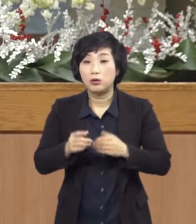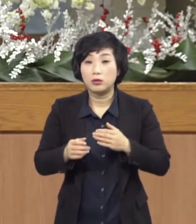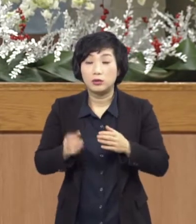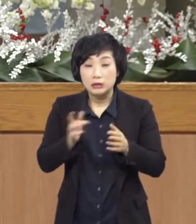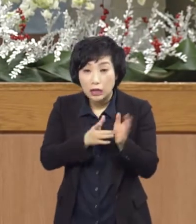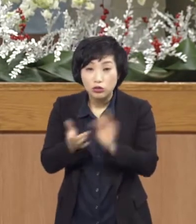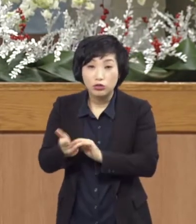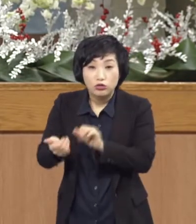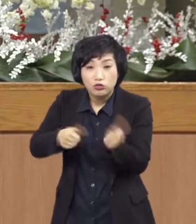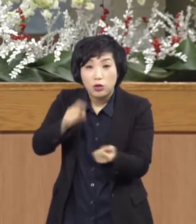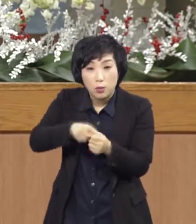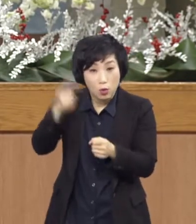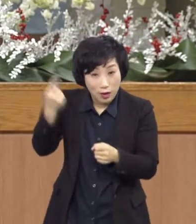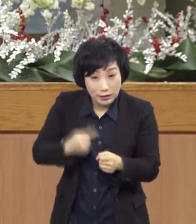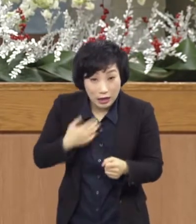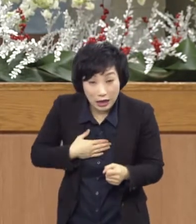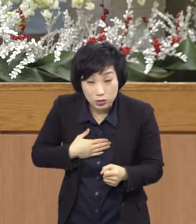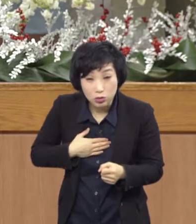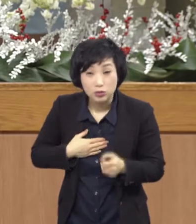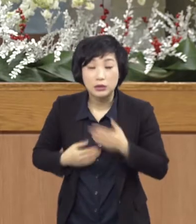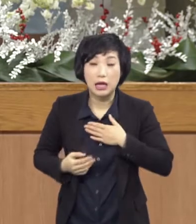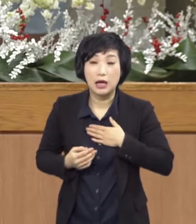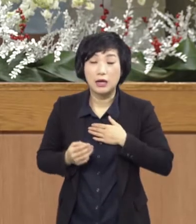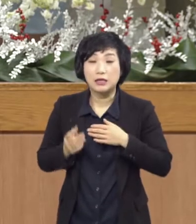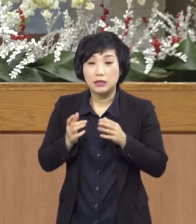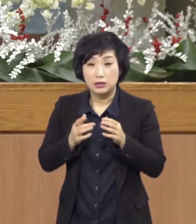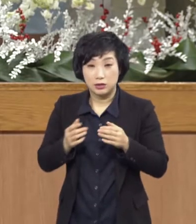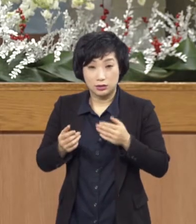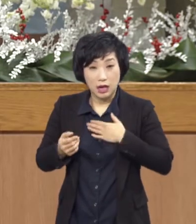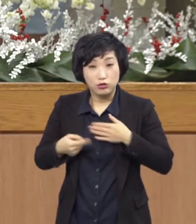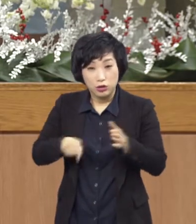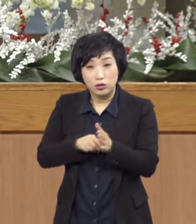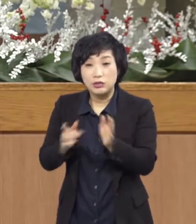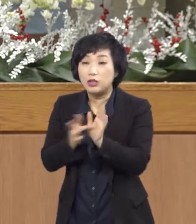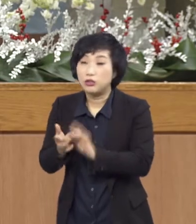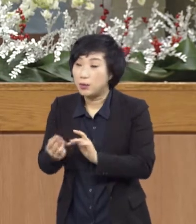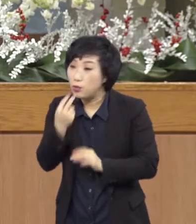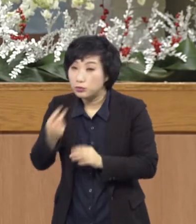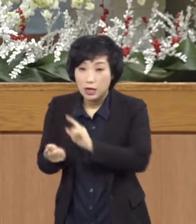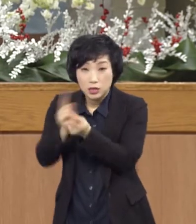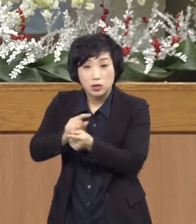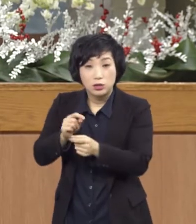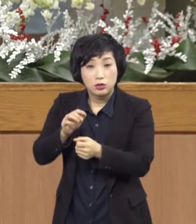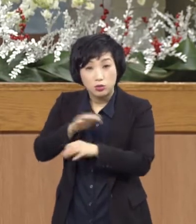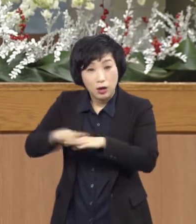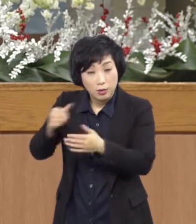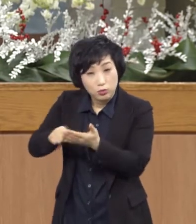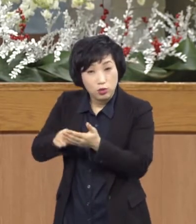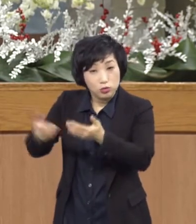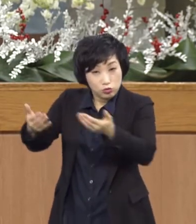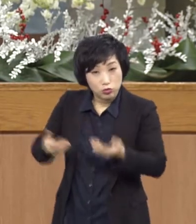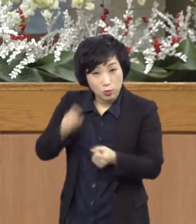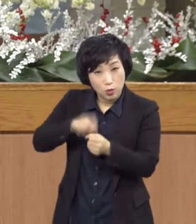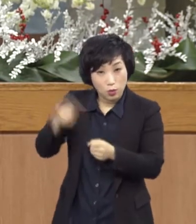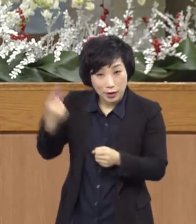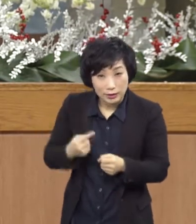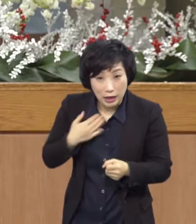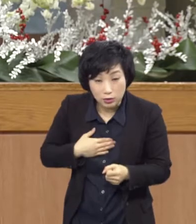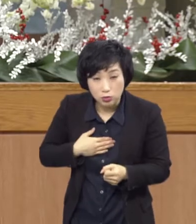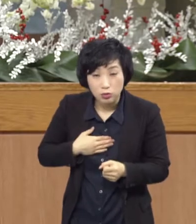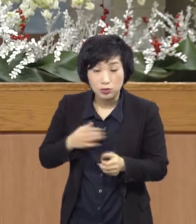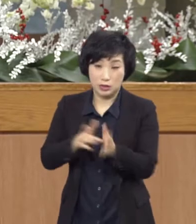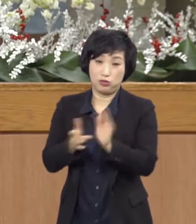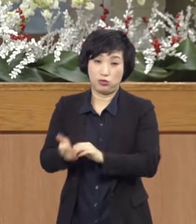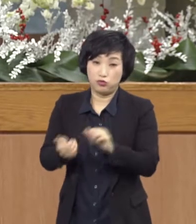왔다. 내 목숨을 대속물로 주러 왔다. 내가 죽을 건데도 있고 살 건데도 있는데